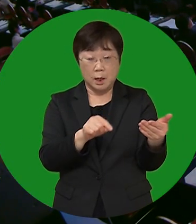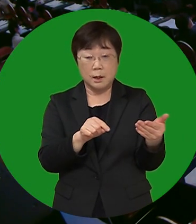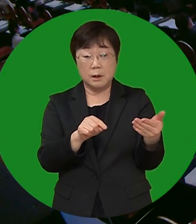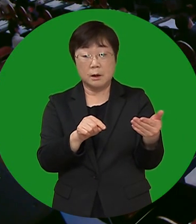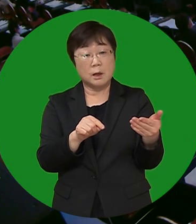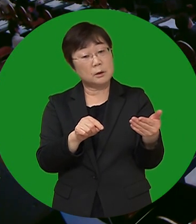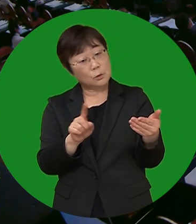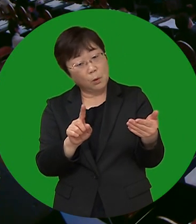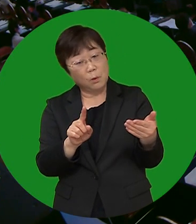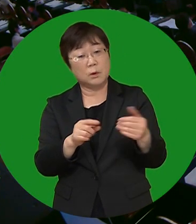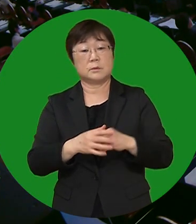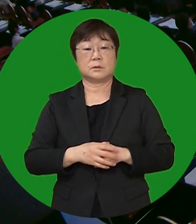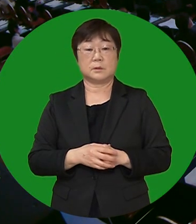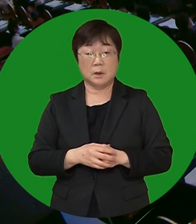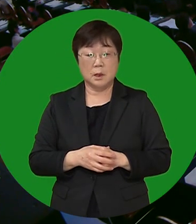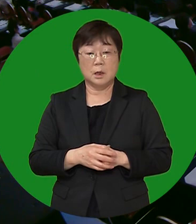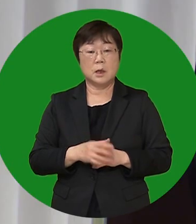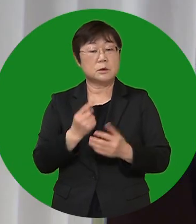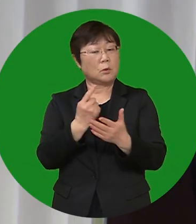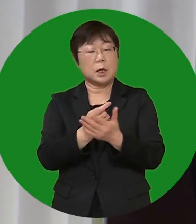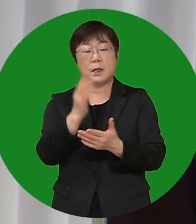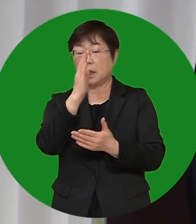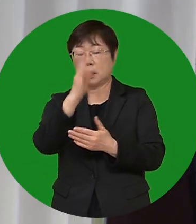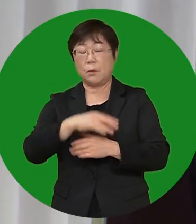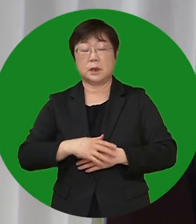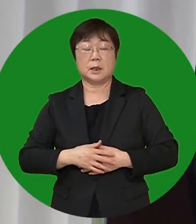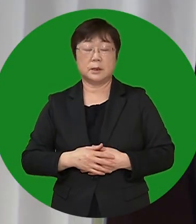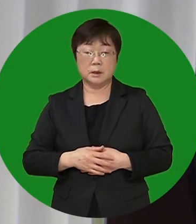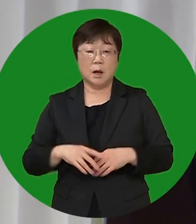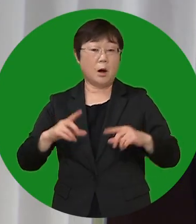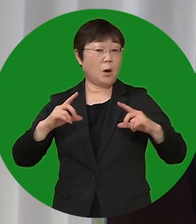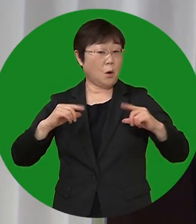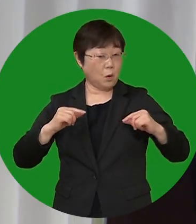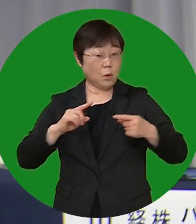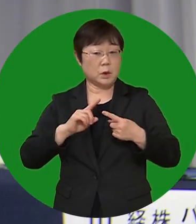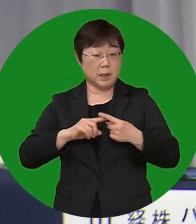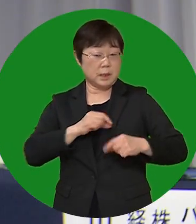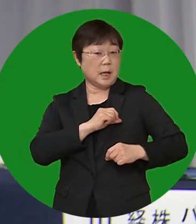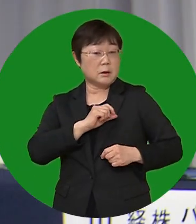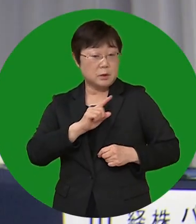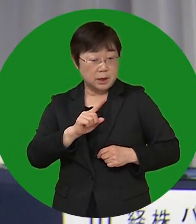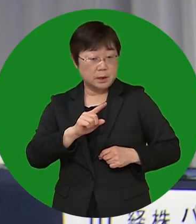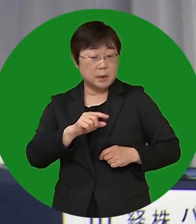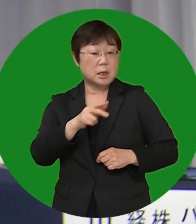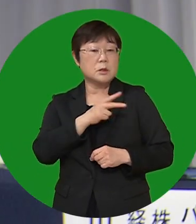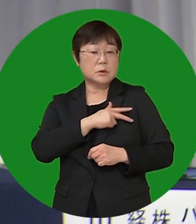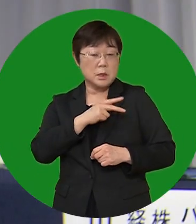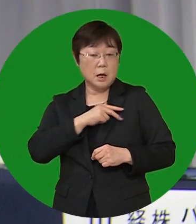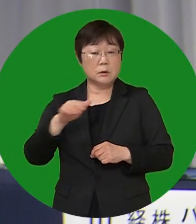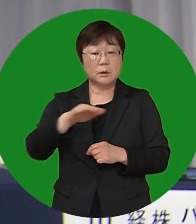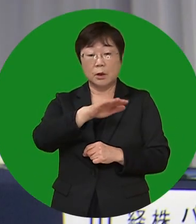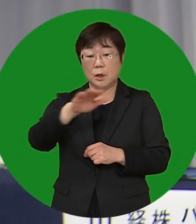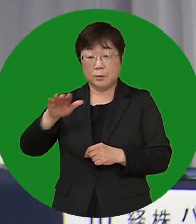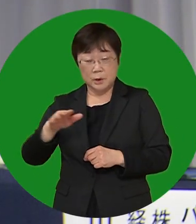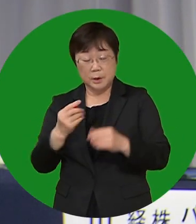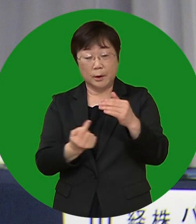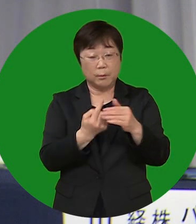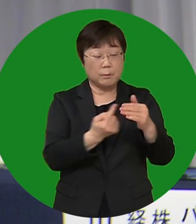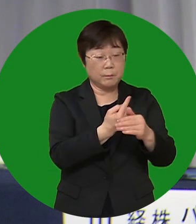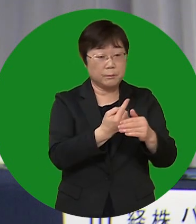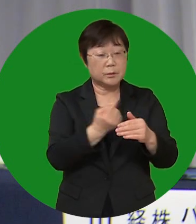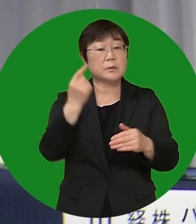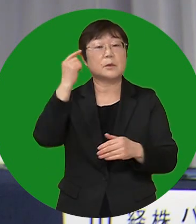行っていることがそれだけじゃないんだという誇りがやる気がスタッフの間に